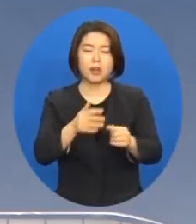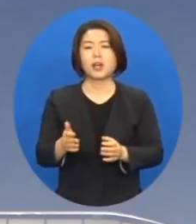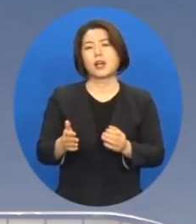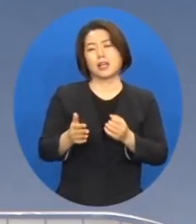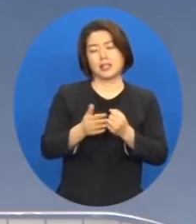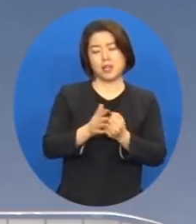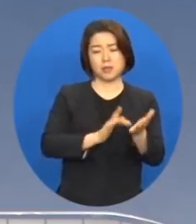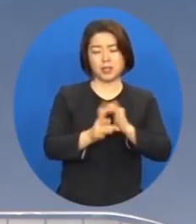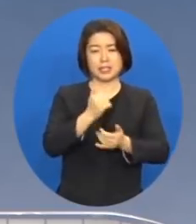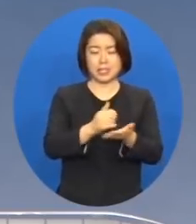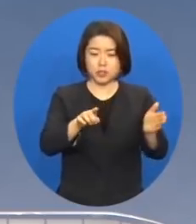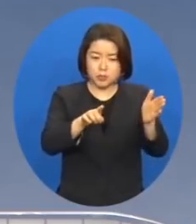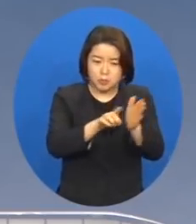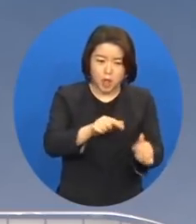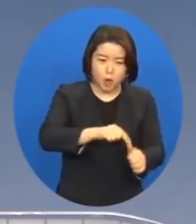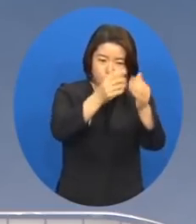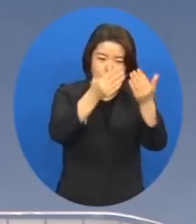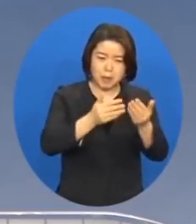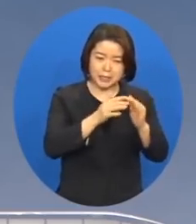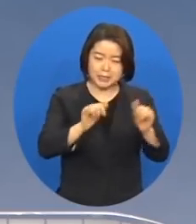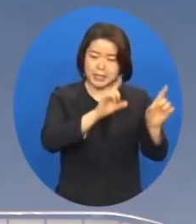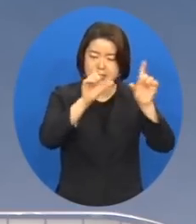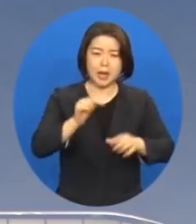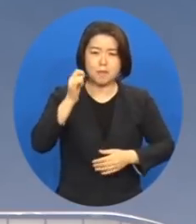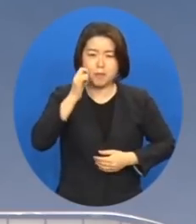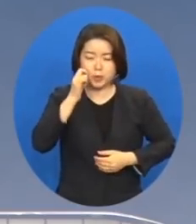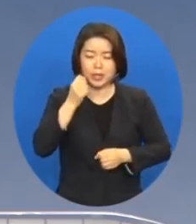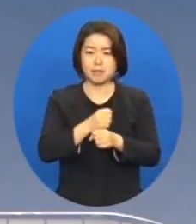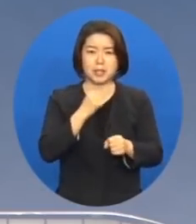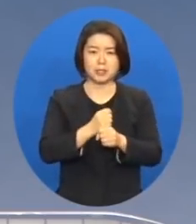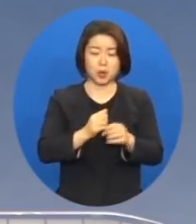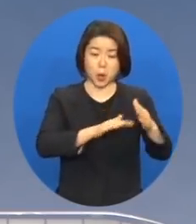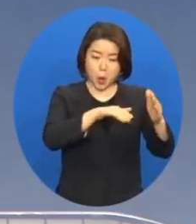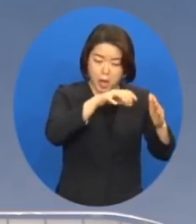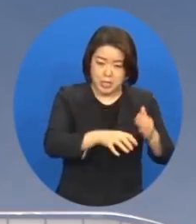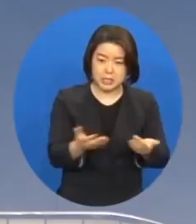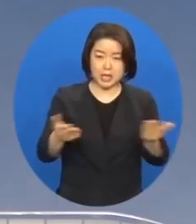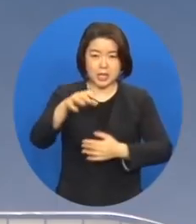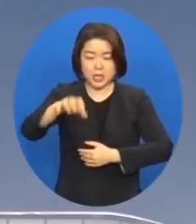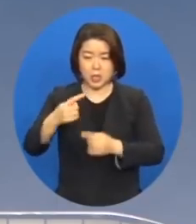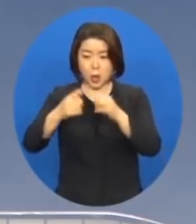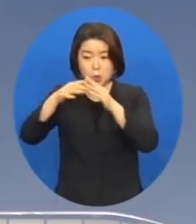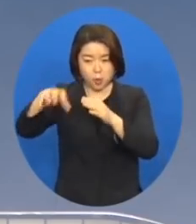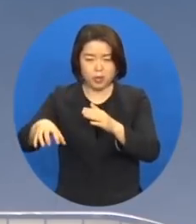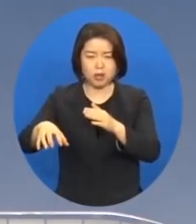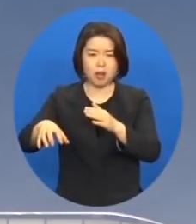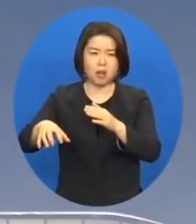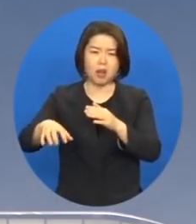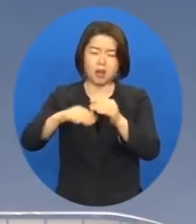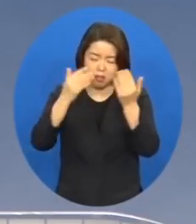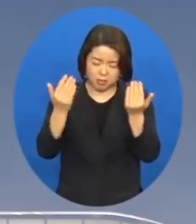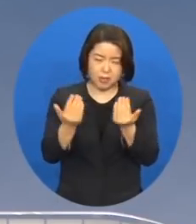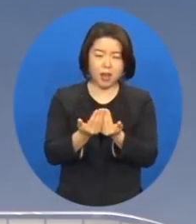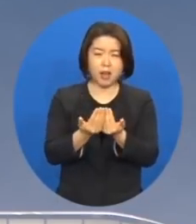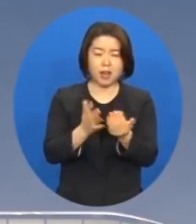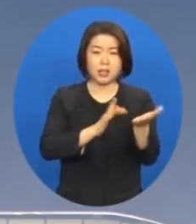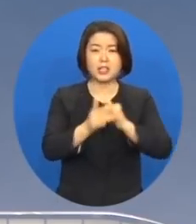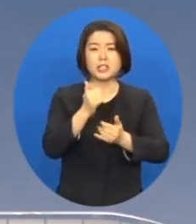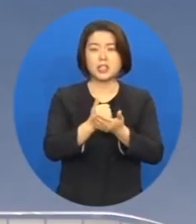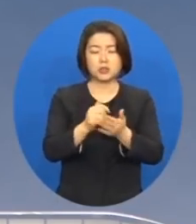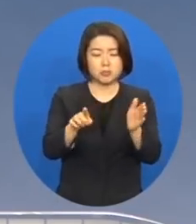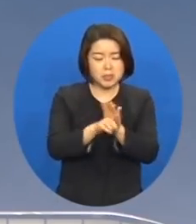못하게 하는 거예요. 가정에서도, 교회에서도, 직장과 일터에서도 예수 믿는 사람답게 살지 못하게 하는